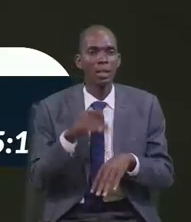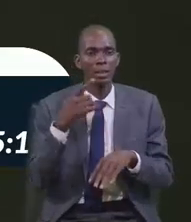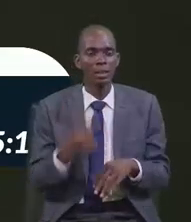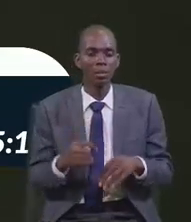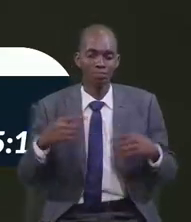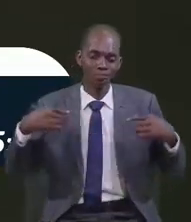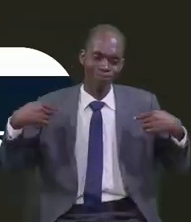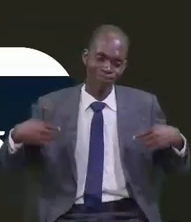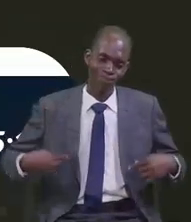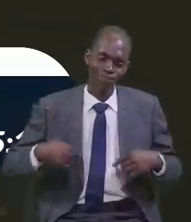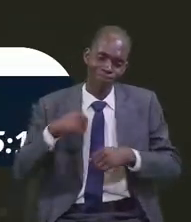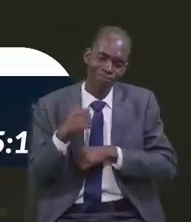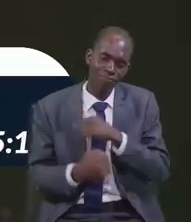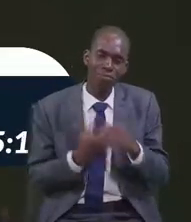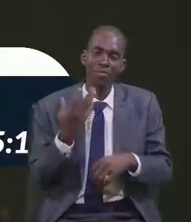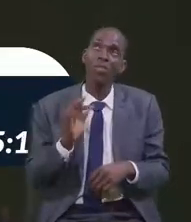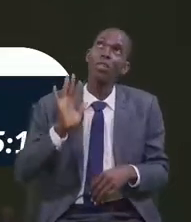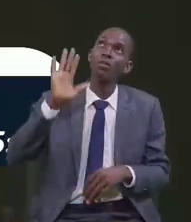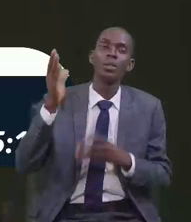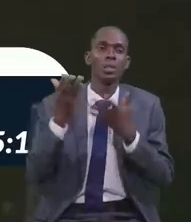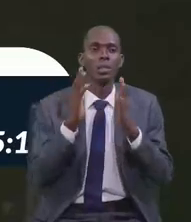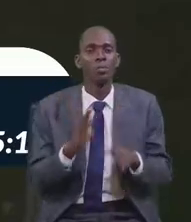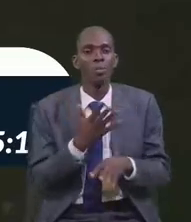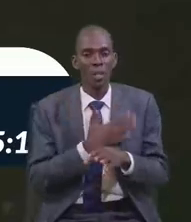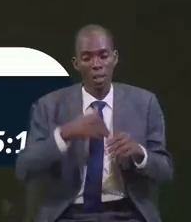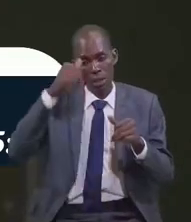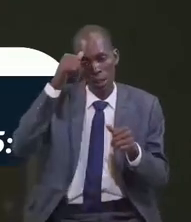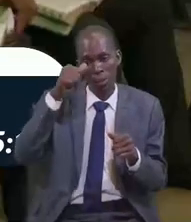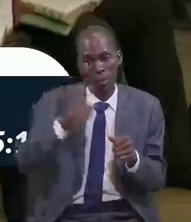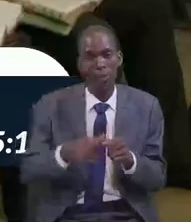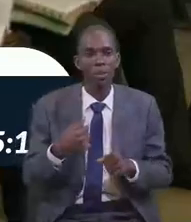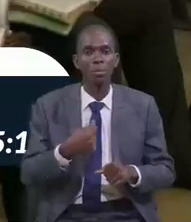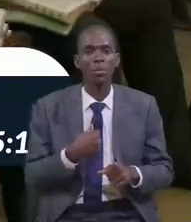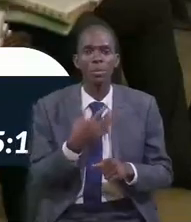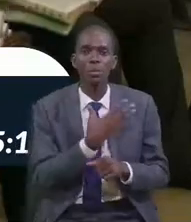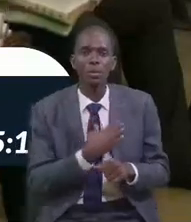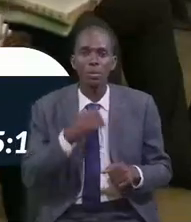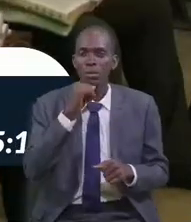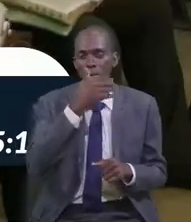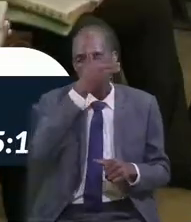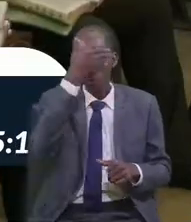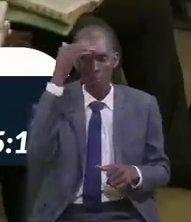si tu te souviens de moi et n'oublie point ta servante,